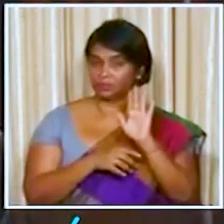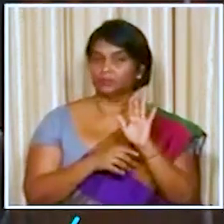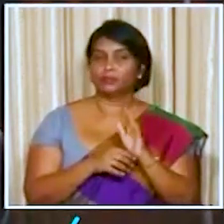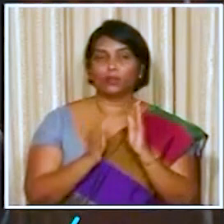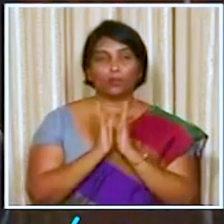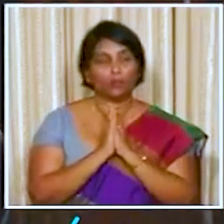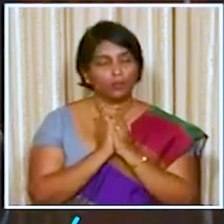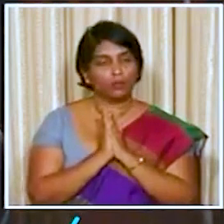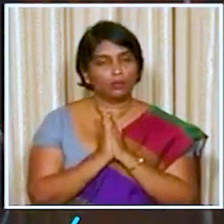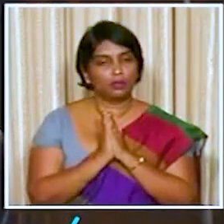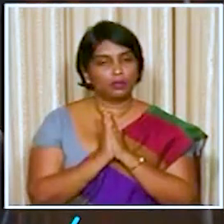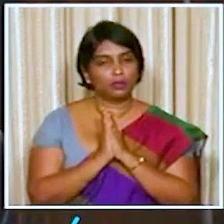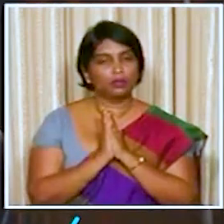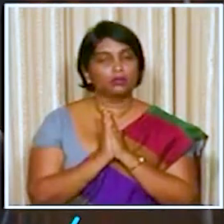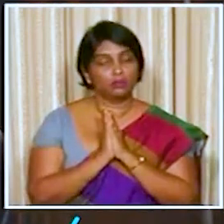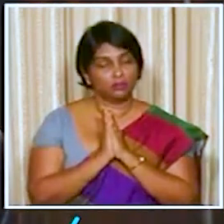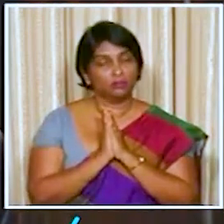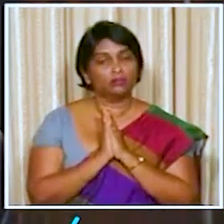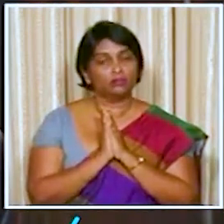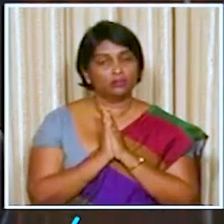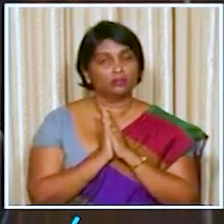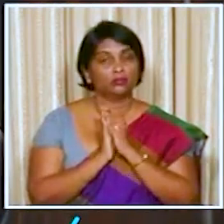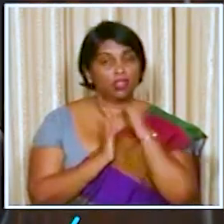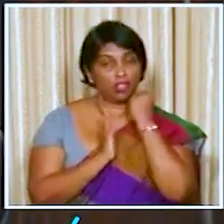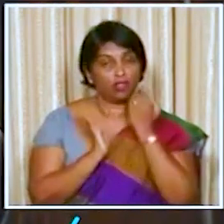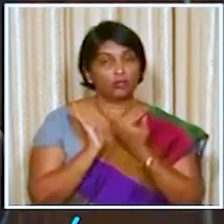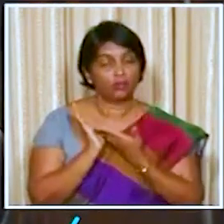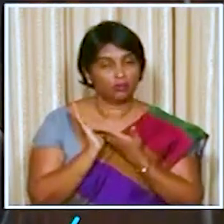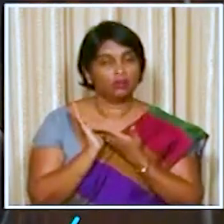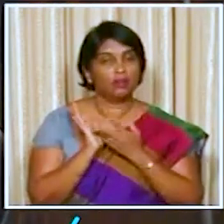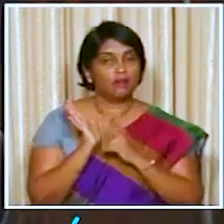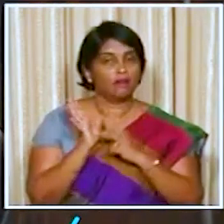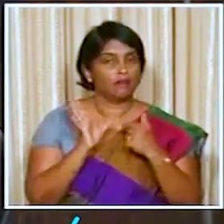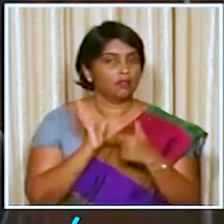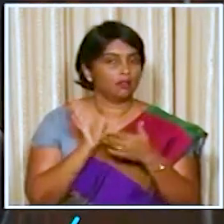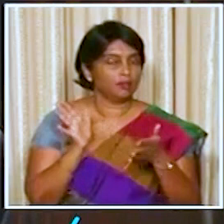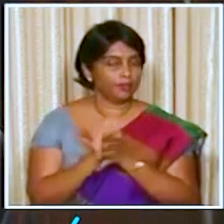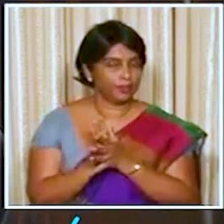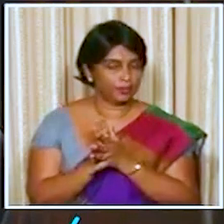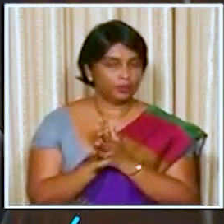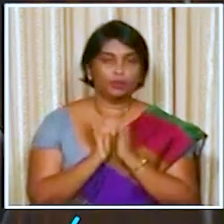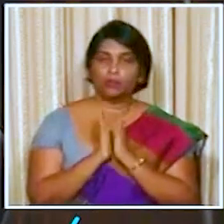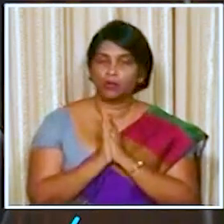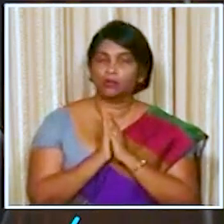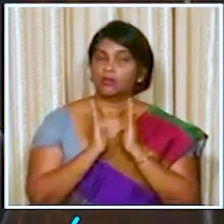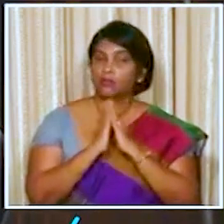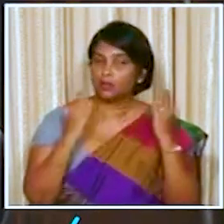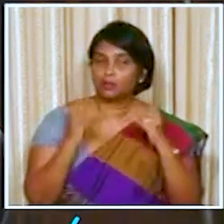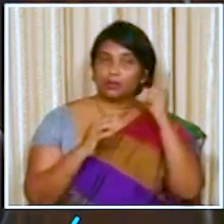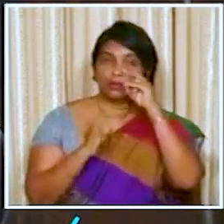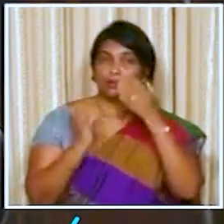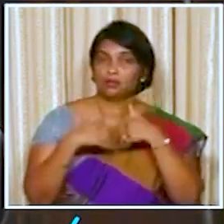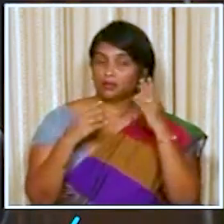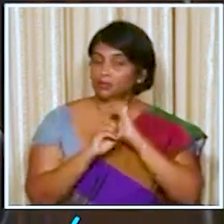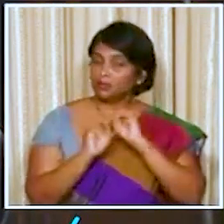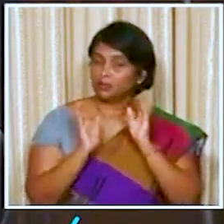පොත් ඔව් පොත් දැනුම මේ වැඩබද්දට යටත් කරනවා. පොත් සංගරා මාසික ප්‍රකාශන